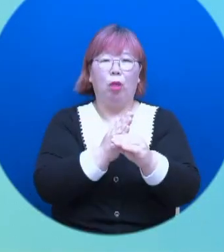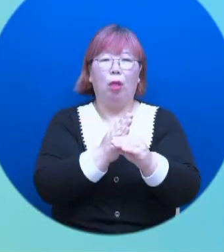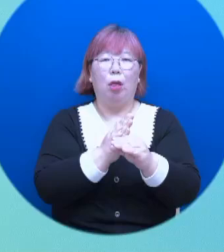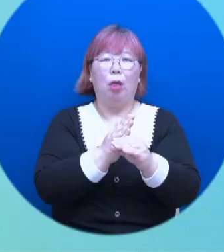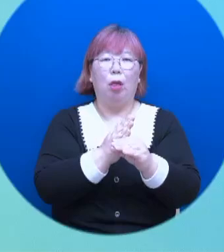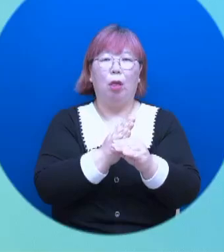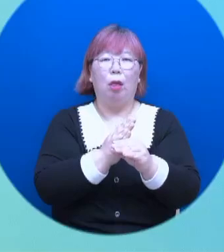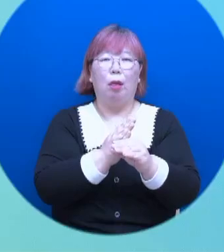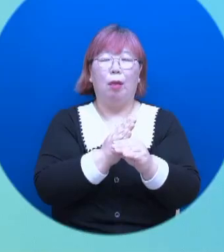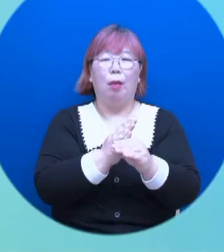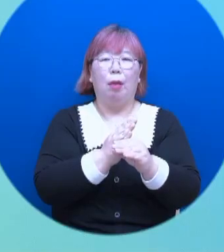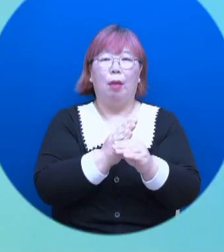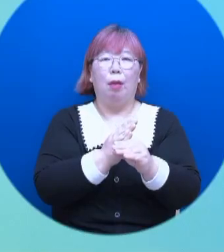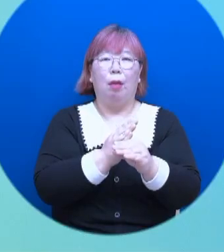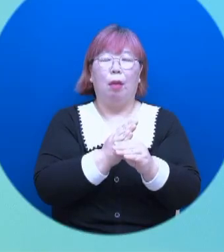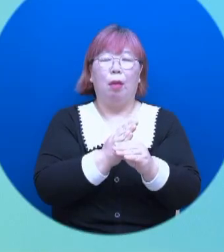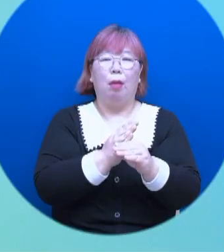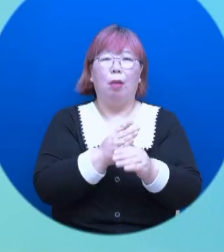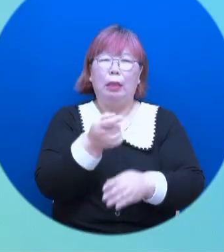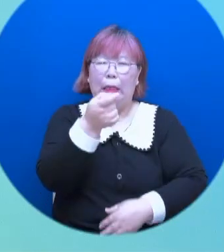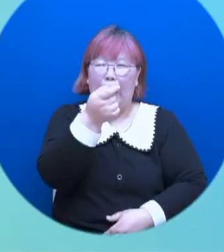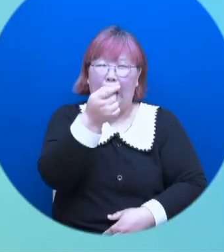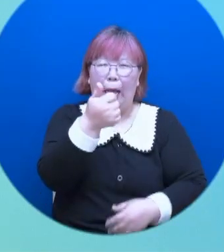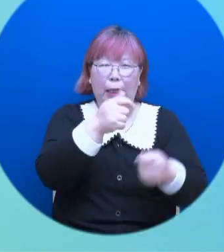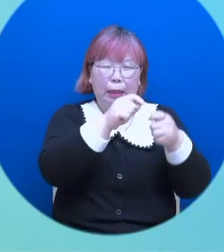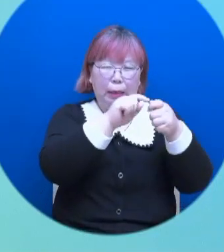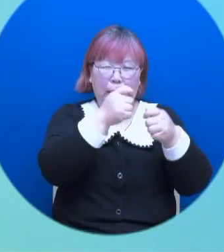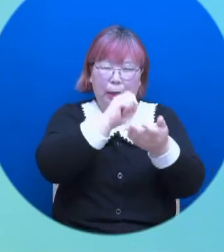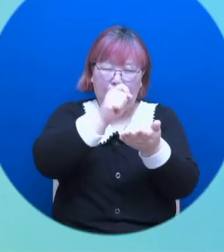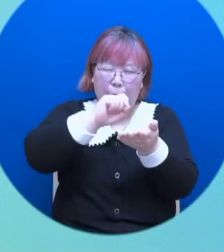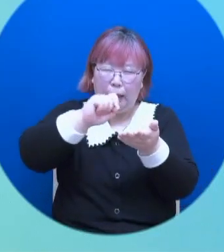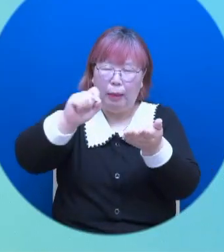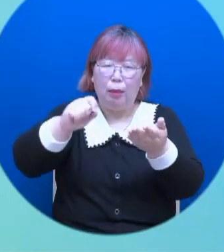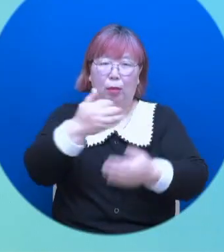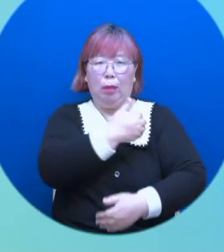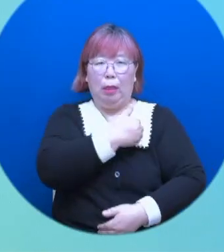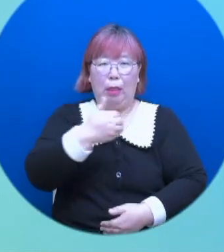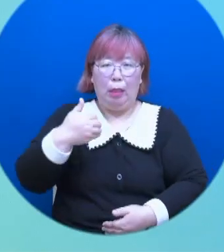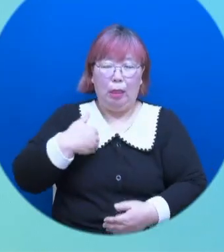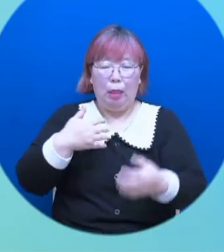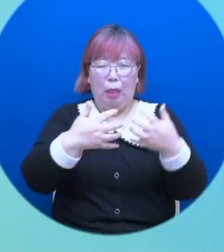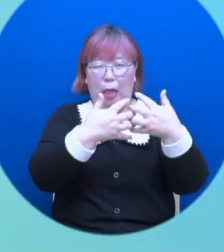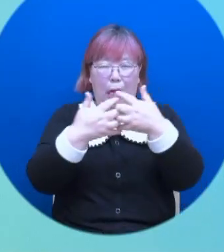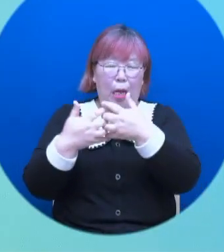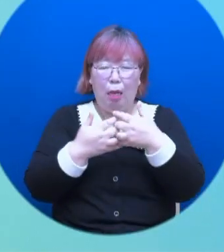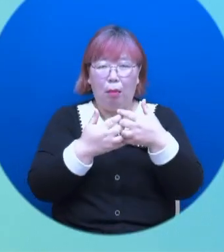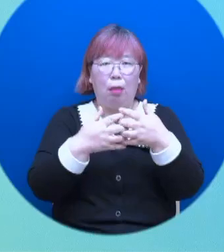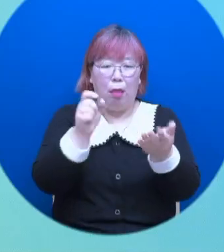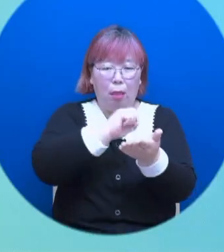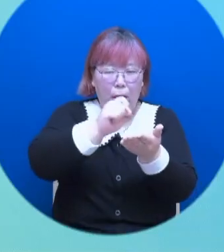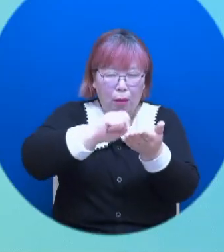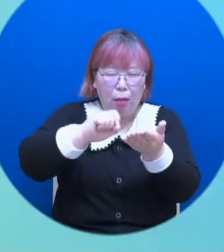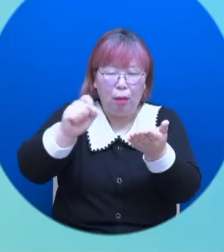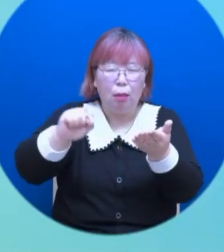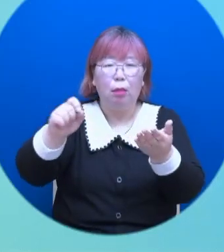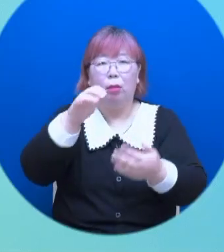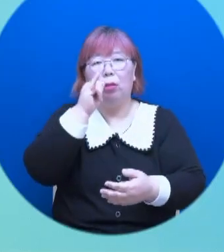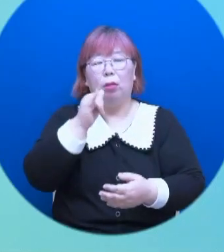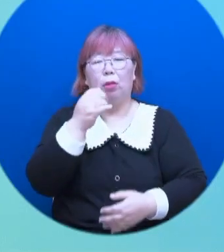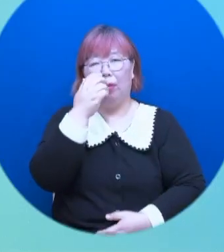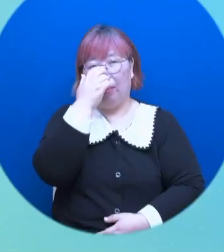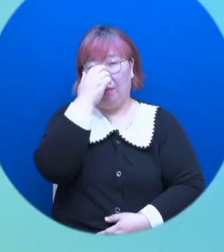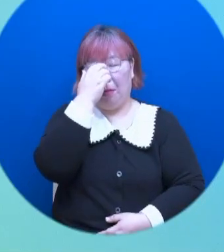한 층이 작은 글씨로 빼곡히 뭐가 덮여 있는 거예요. 작은 글씨인데 보이지도